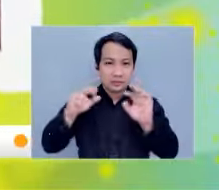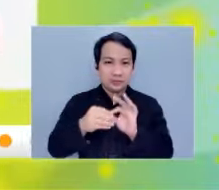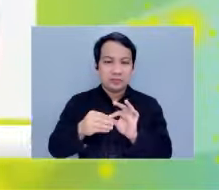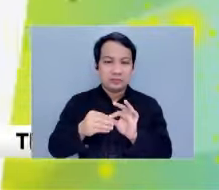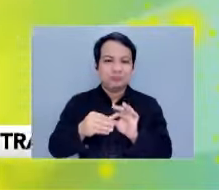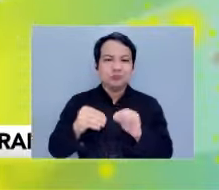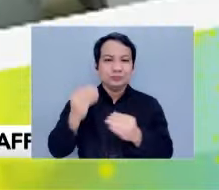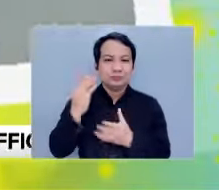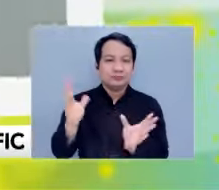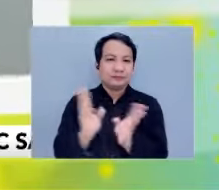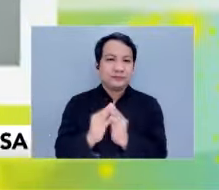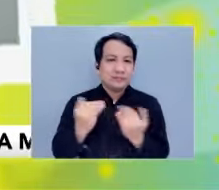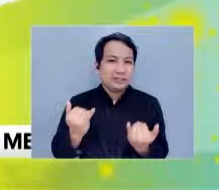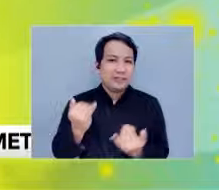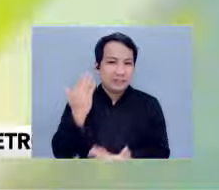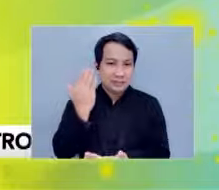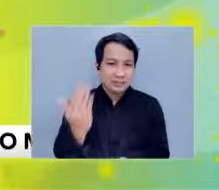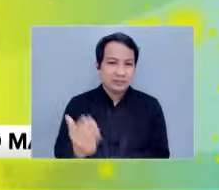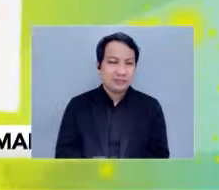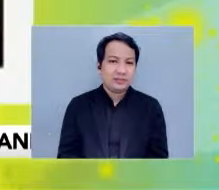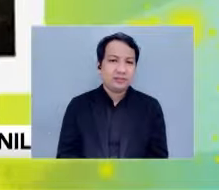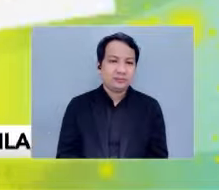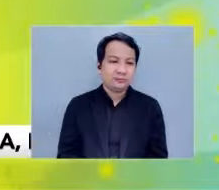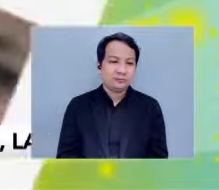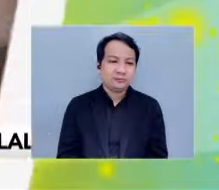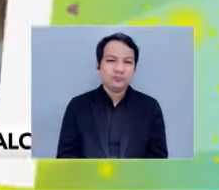kapatid. Ben, ang cute!